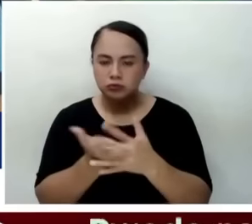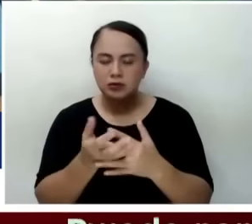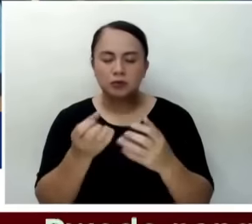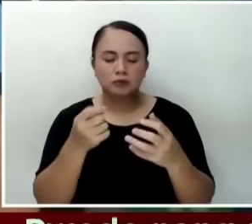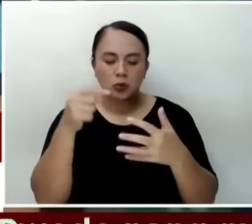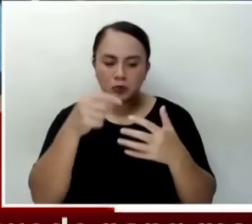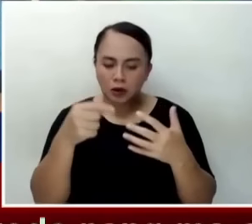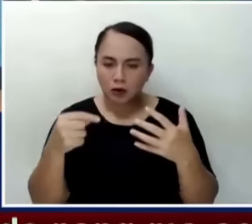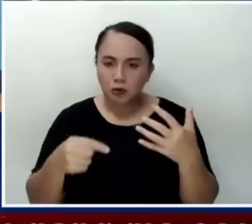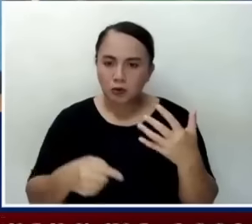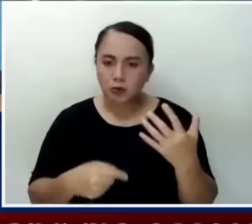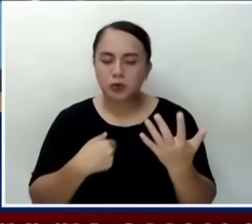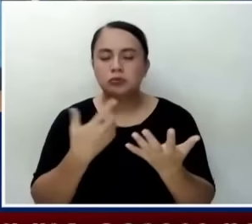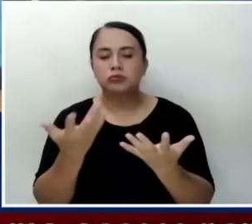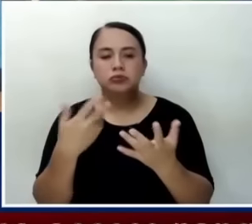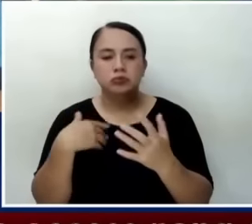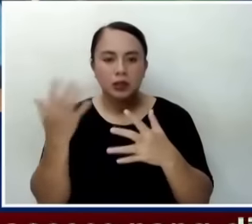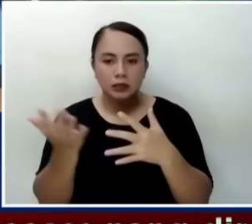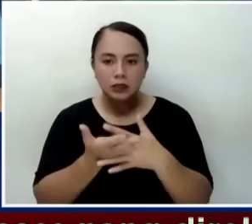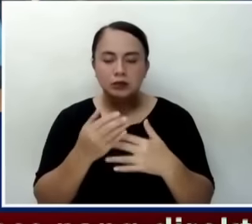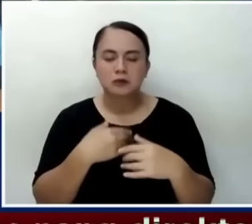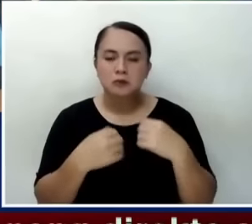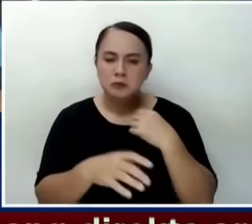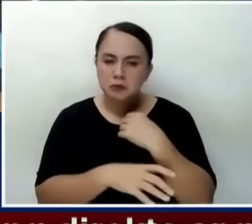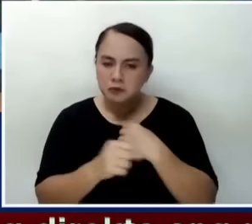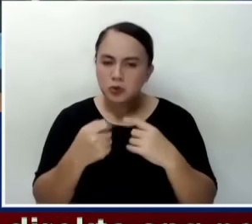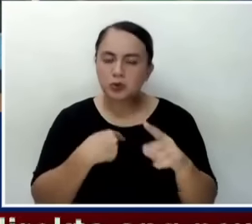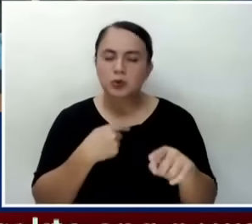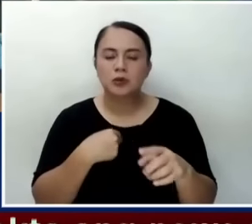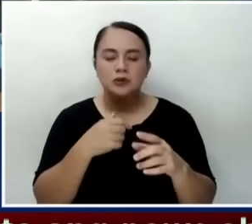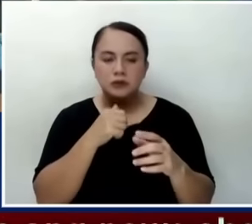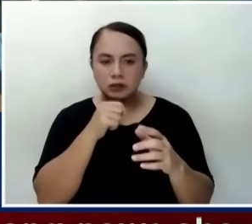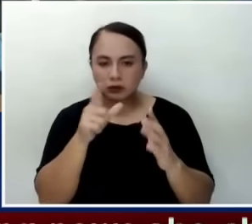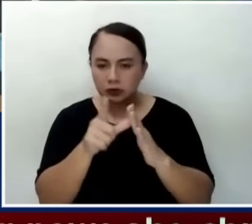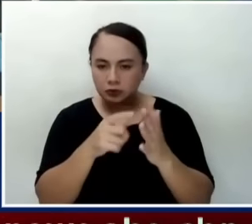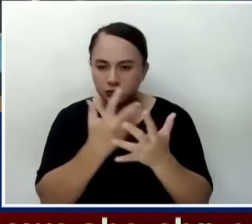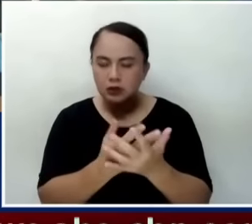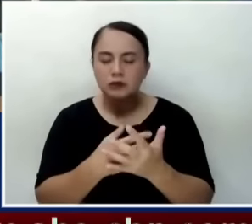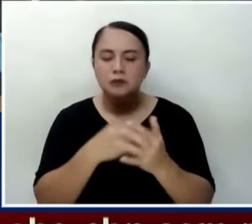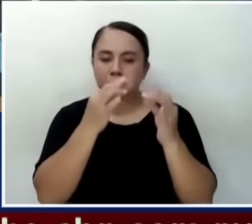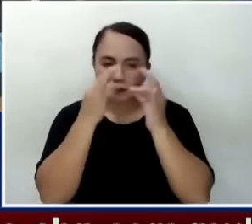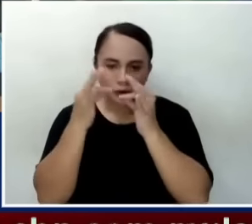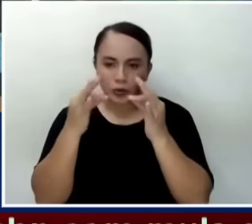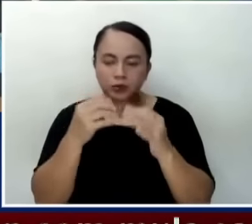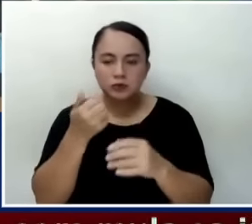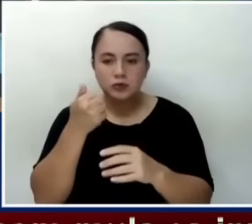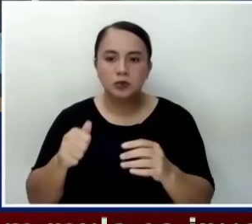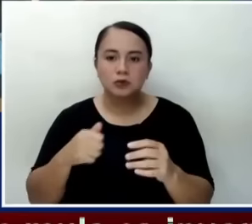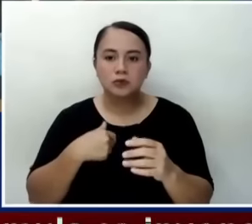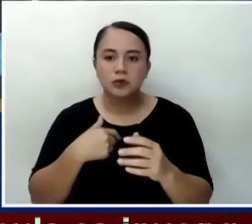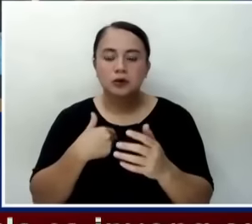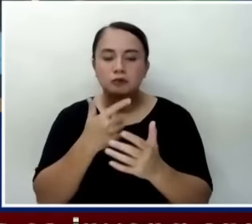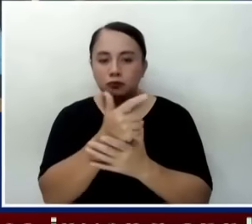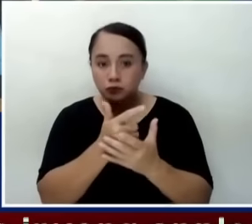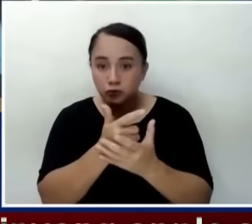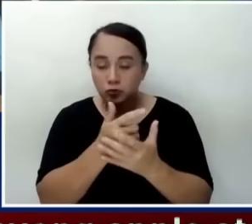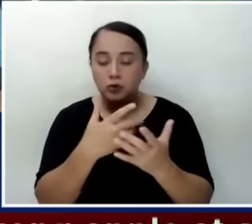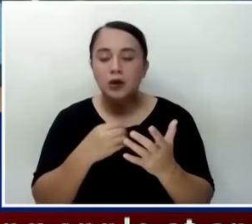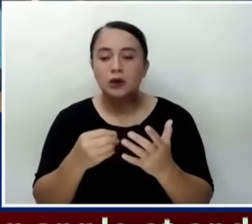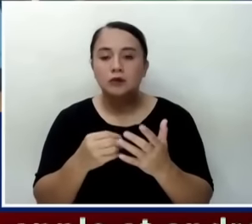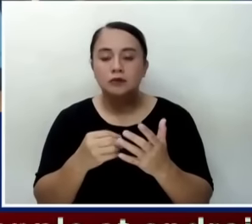kaso na grave coercion, robbery, illegal detention, illegal drugs at paglabag sa Comprehensive Law on Firearms and Ammunition